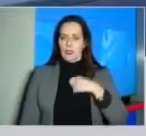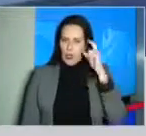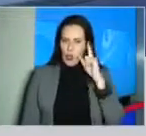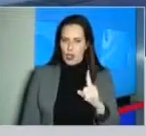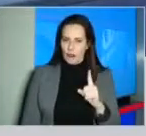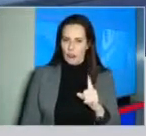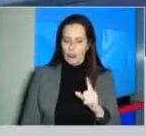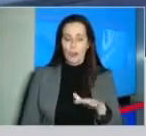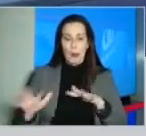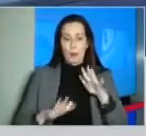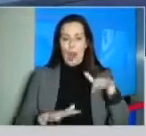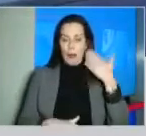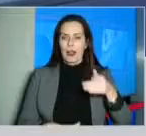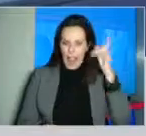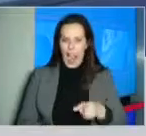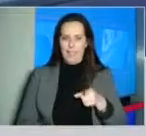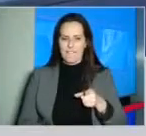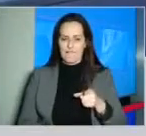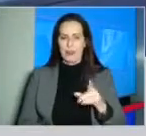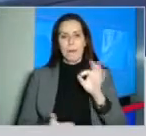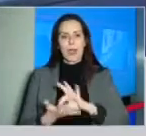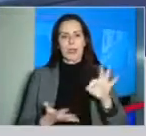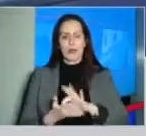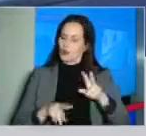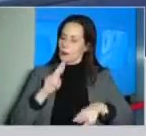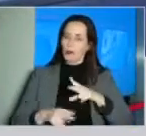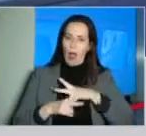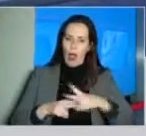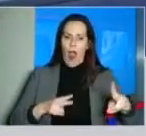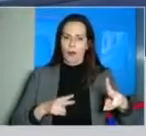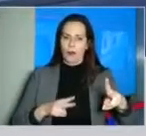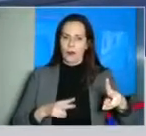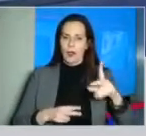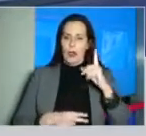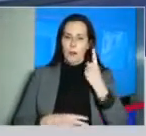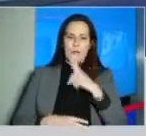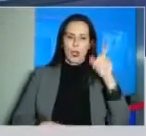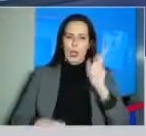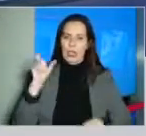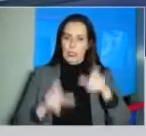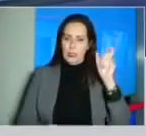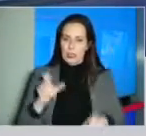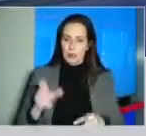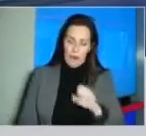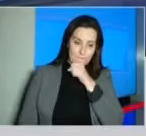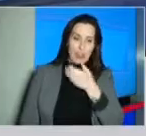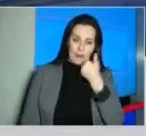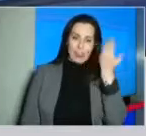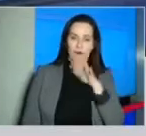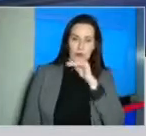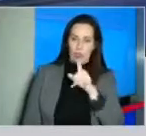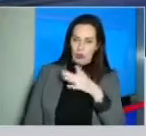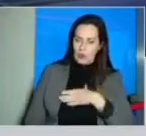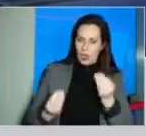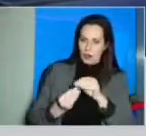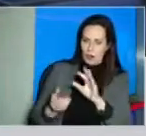חושבת שבממשלה הבאה חייב להיות משרד שמטפל אך ורק במיליון אזרחים של מדינת ישראל, והם אזרחים בתיקים. אני רק אוסיף